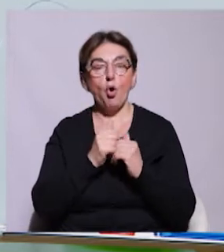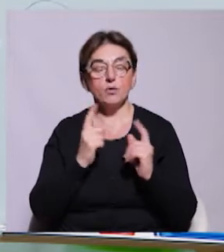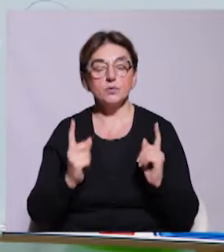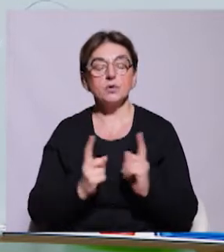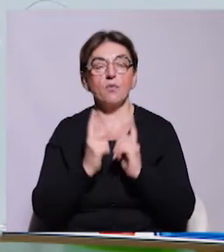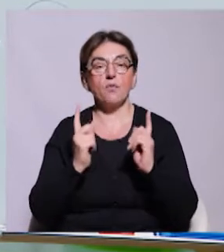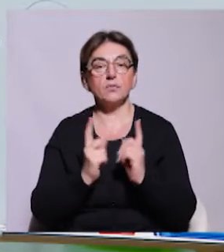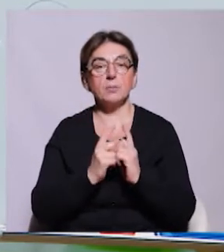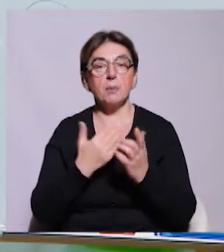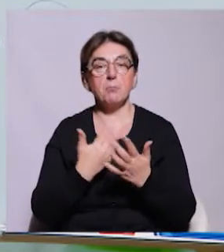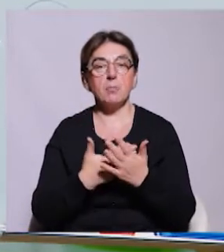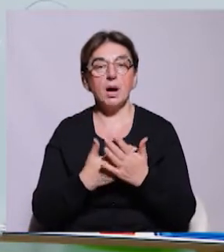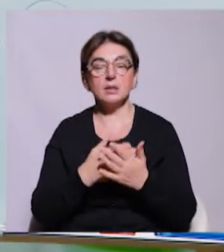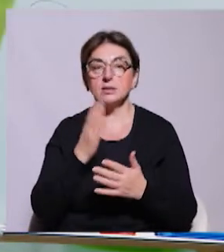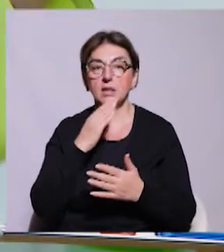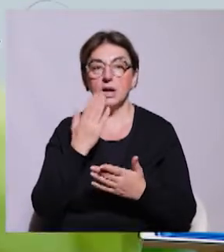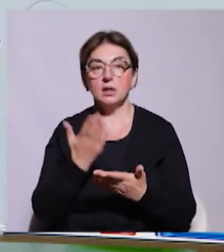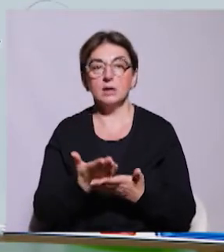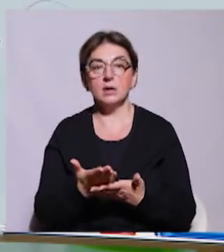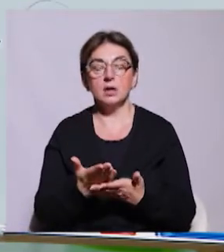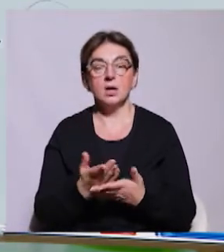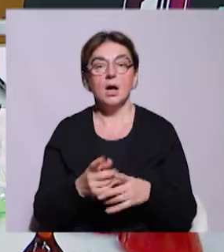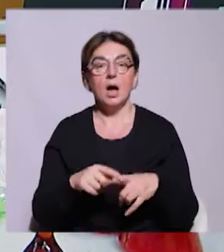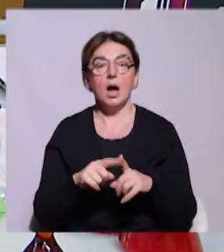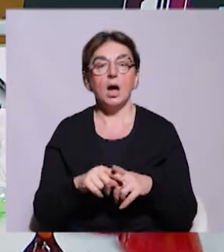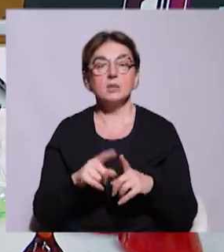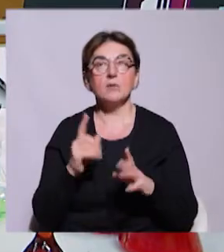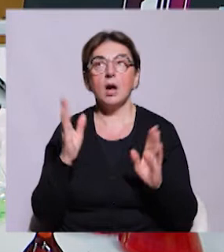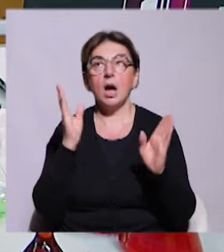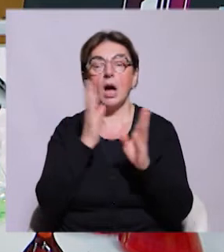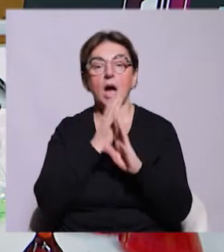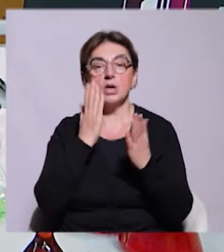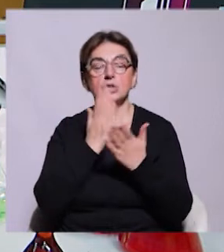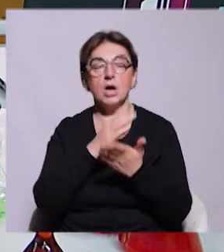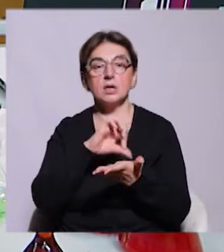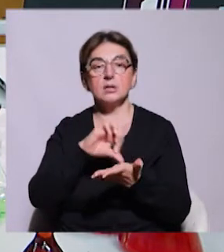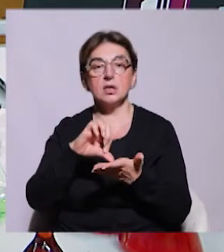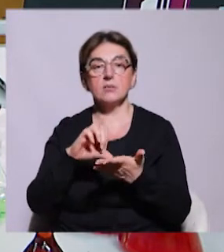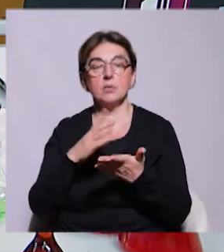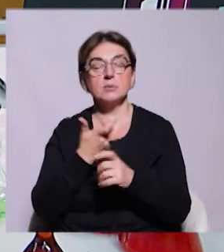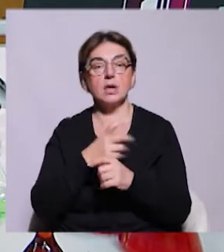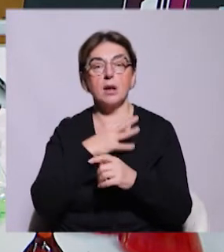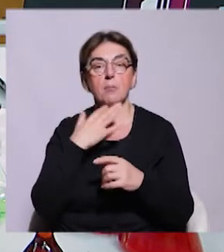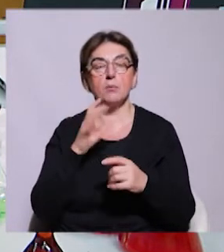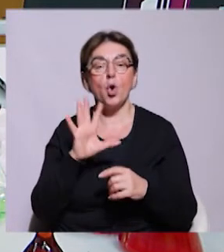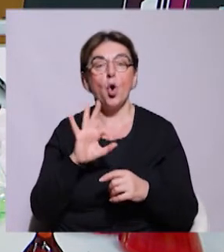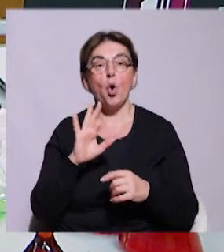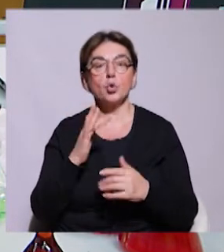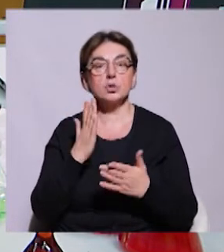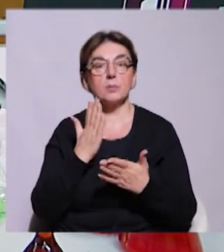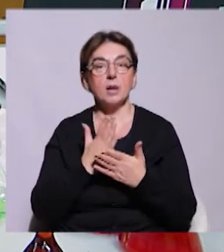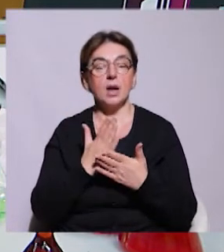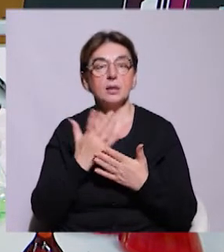ჩვენ ყოველწამიერად ვხვდებით. მაგალითად, ავიღოთ წყალი. ჩვენ ასევე უნდა აღვნიშნოთ, რომ ჰაერში შემავალი კომპონენტებიდან ძალიან